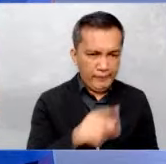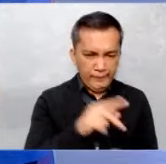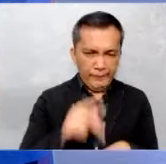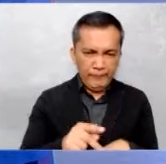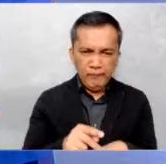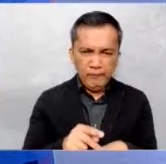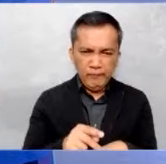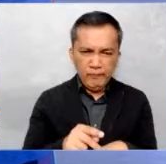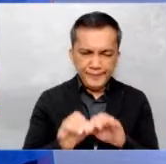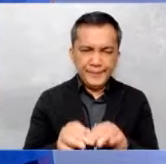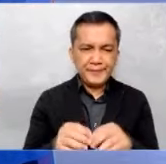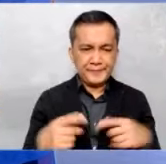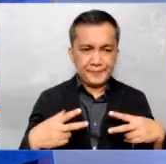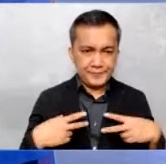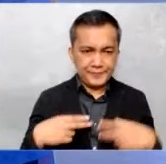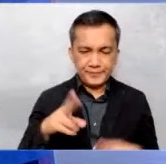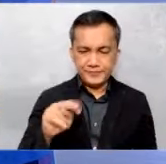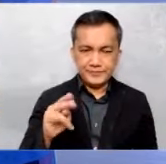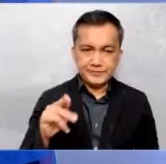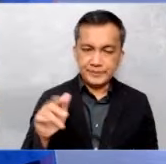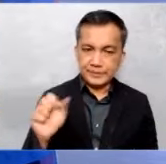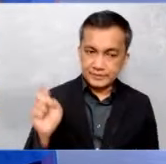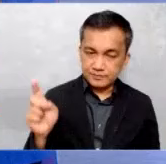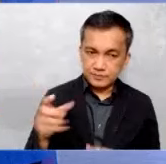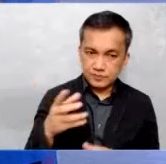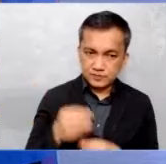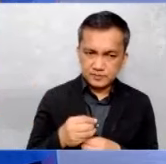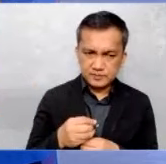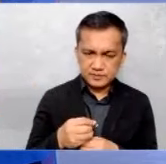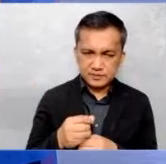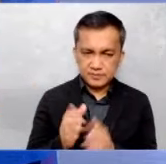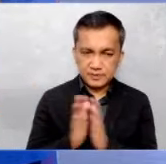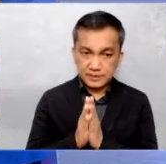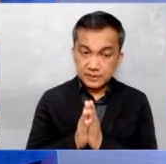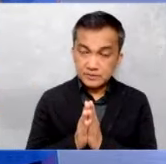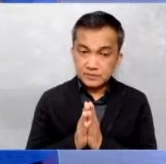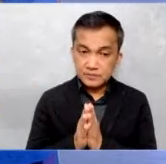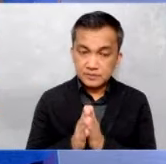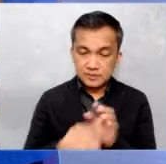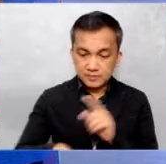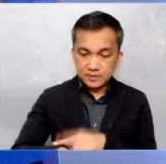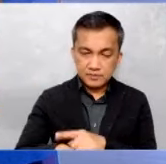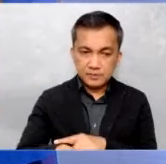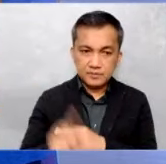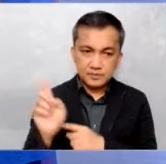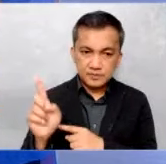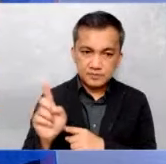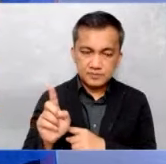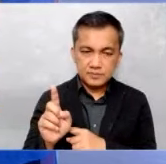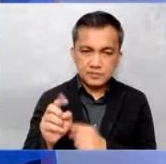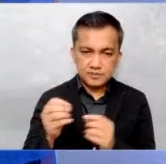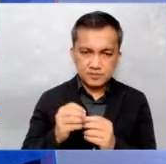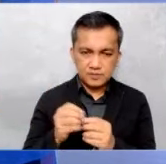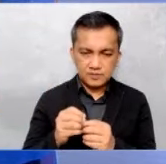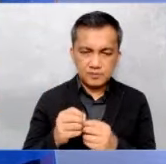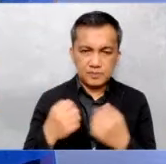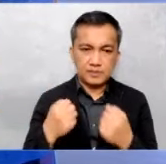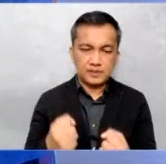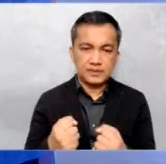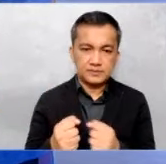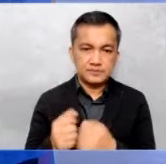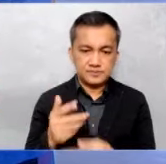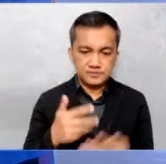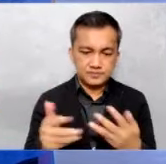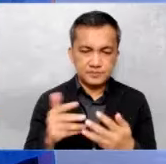pinakamahalagang holiday ang undas. Bukod kasi sa panahon ng pagdarasal, panahon din po ito para mas magpatibay pa ng samahan ng